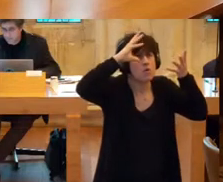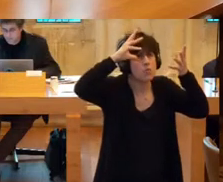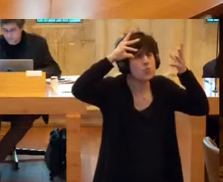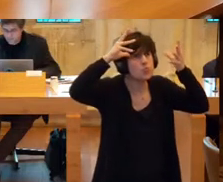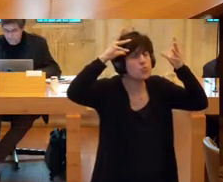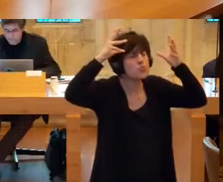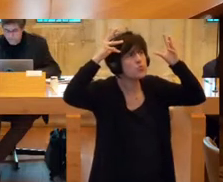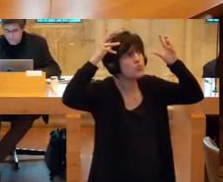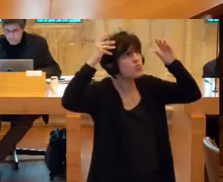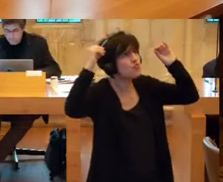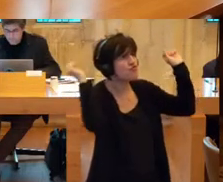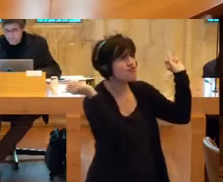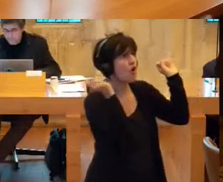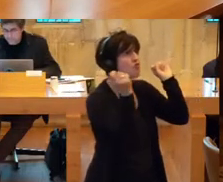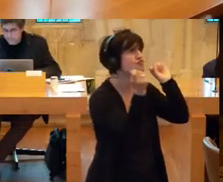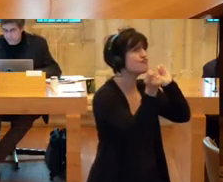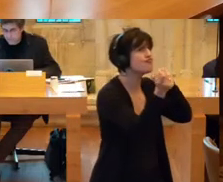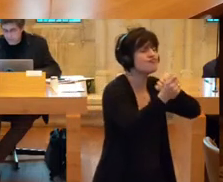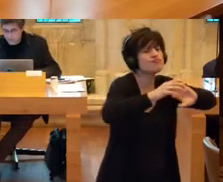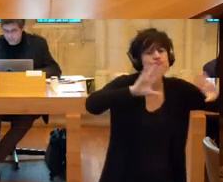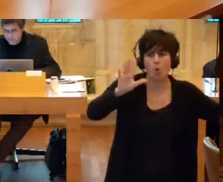limiter à celui-là.